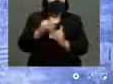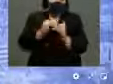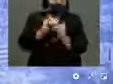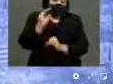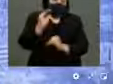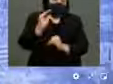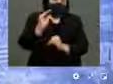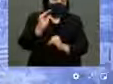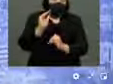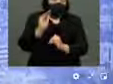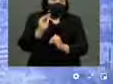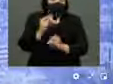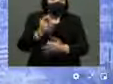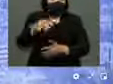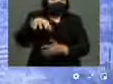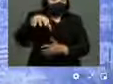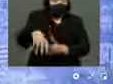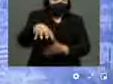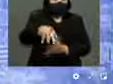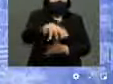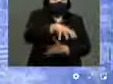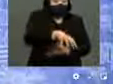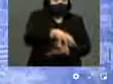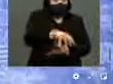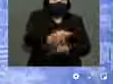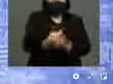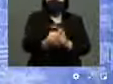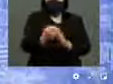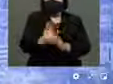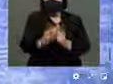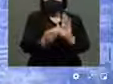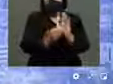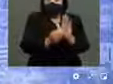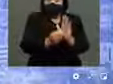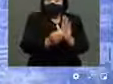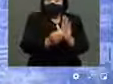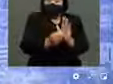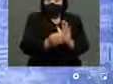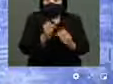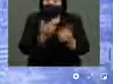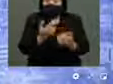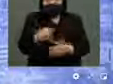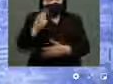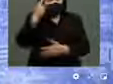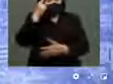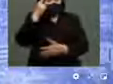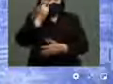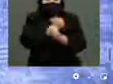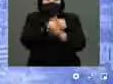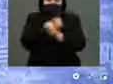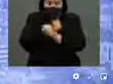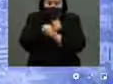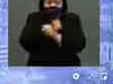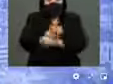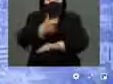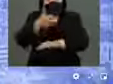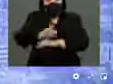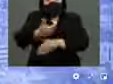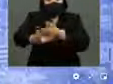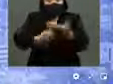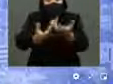ยจะทำยังไงให้แต่ละเขตได้มีความตระหนักรู้ประชาชนตระหนักรู้ผู้ประกอบการตระหนัก